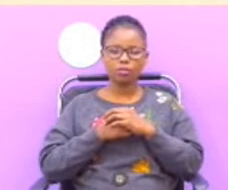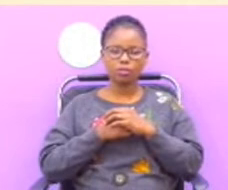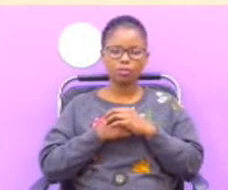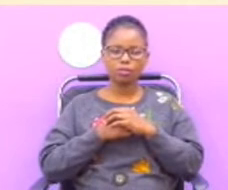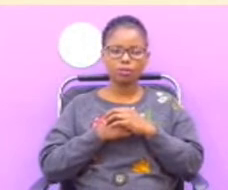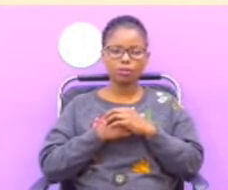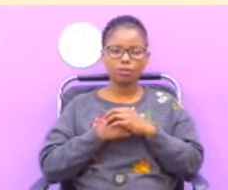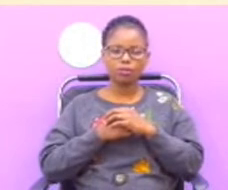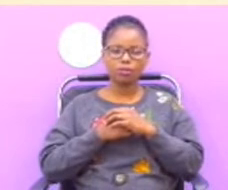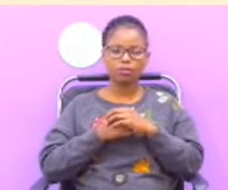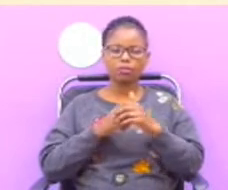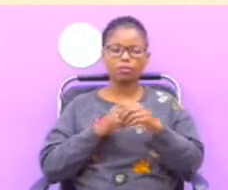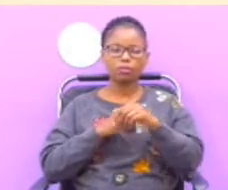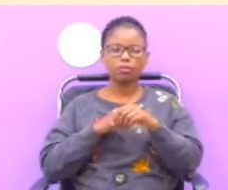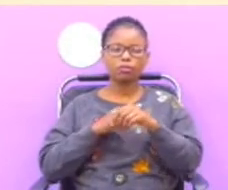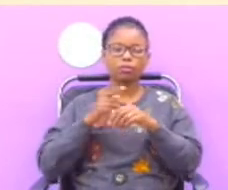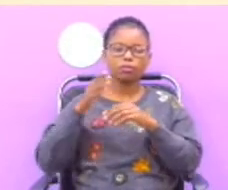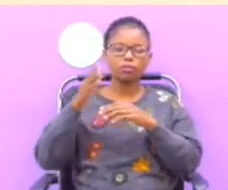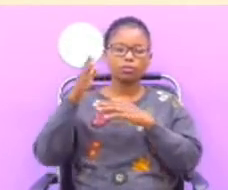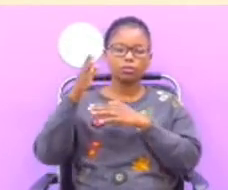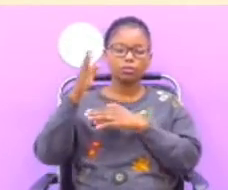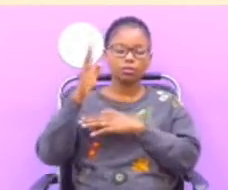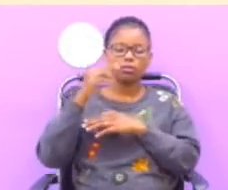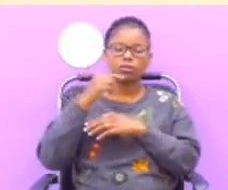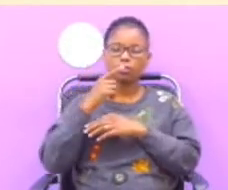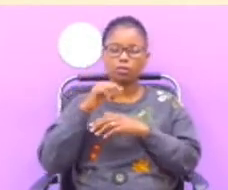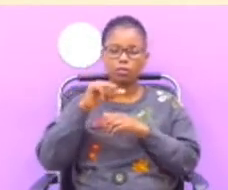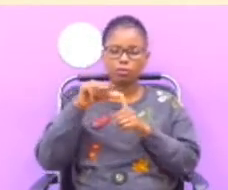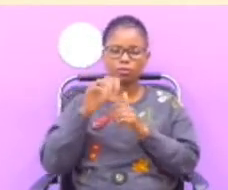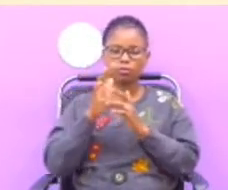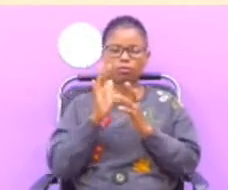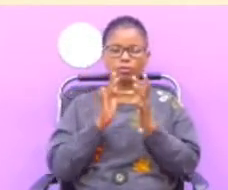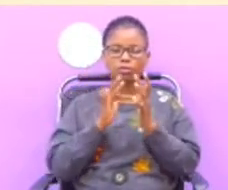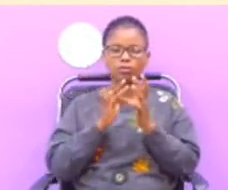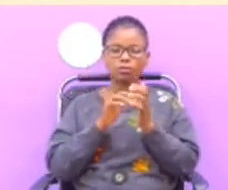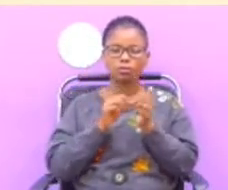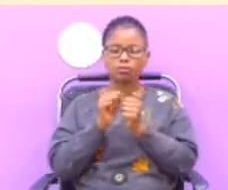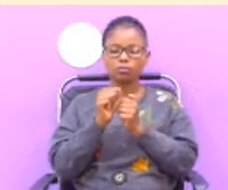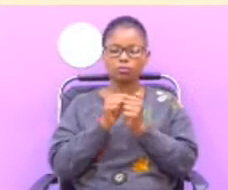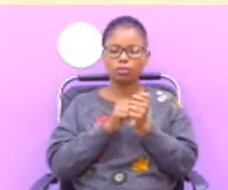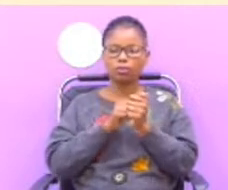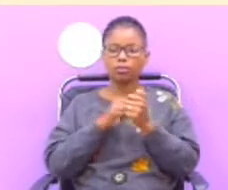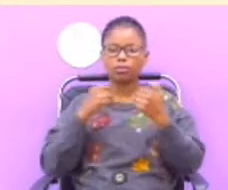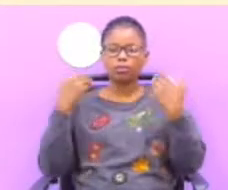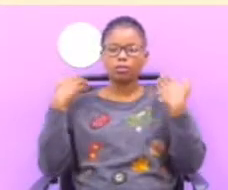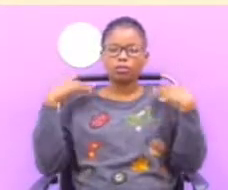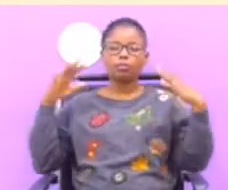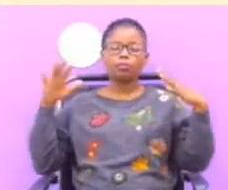Lire Jesu liwe tugumania ne daimono. Ate niko korone ya gathara ikake.